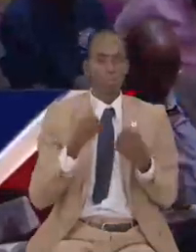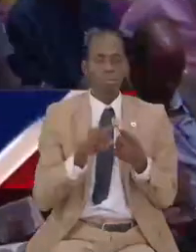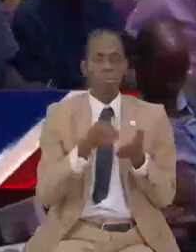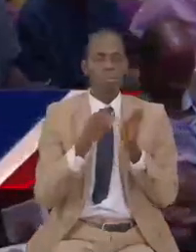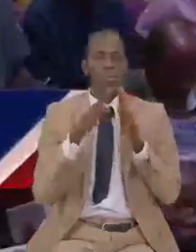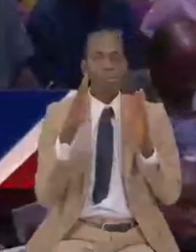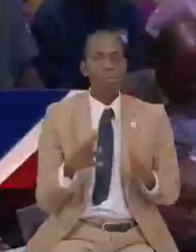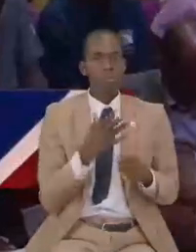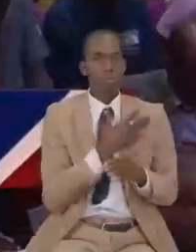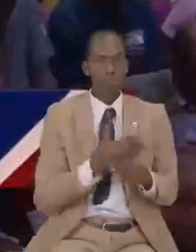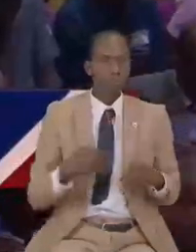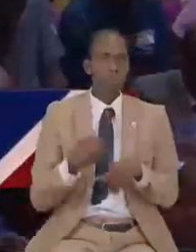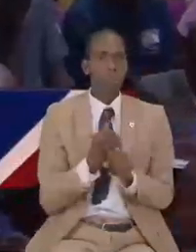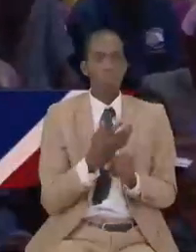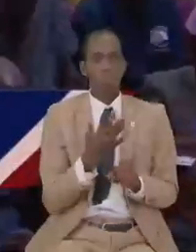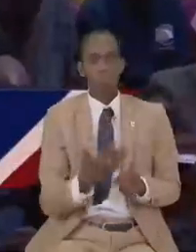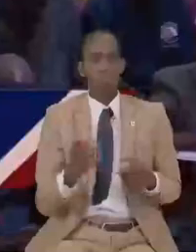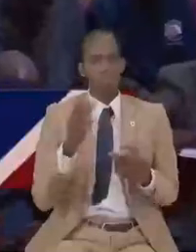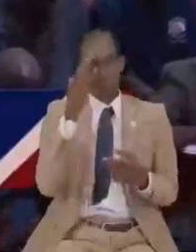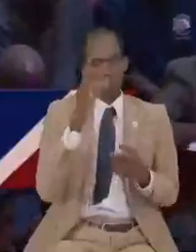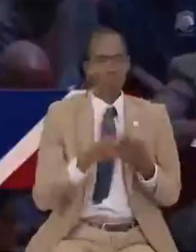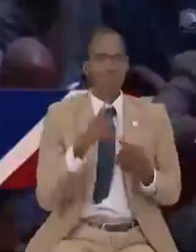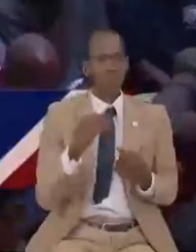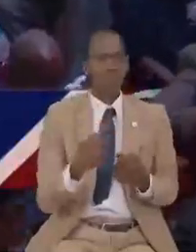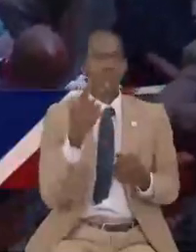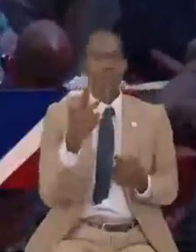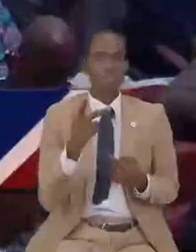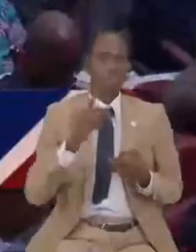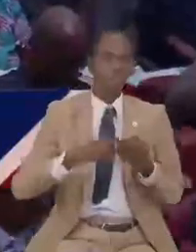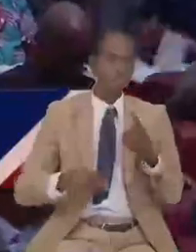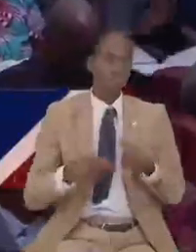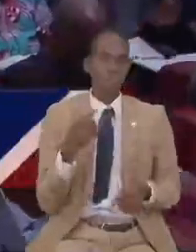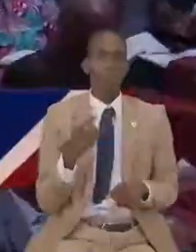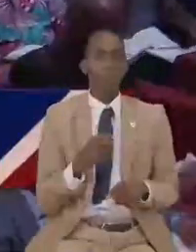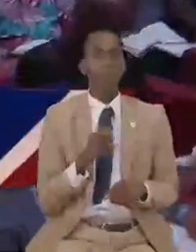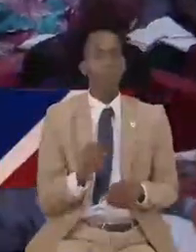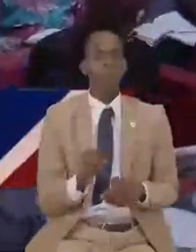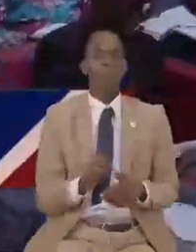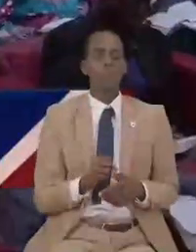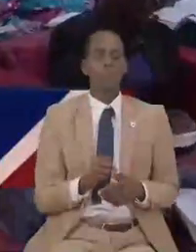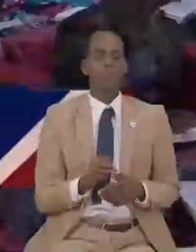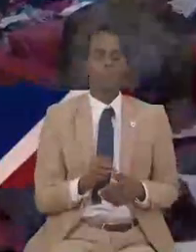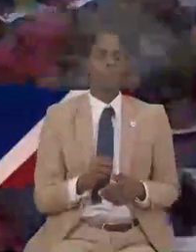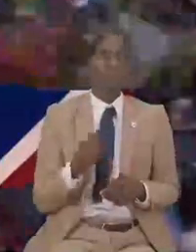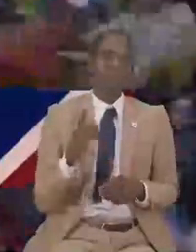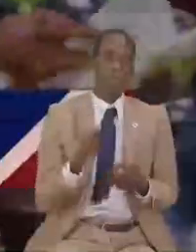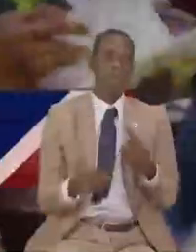Ensuite, Daniel alla dans sa maison et il intrusit de cette affaire Anania, Michaël et Azaria, ses compagnons. Ce